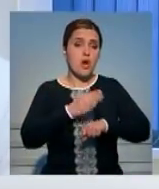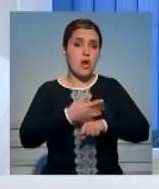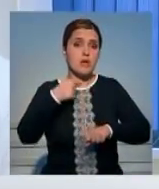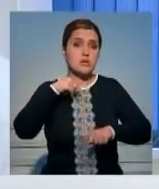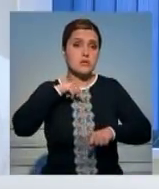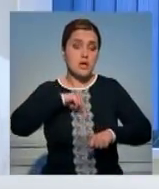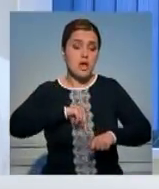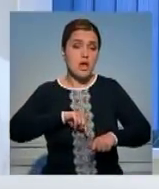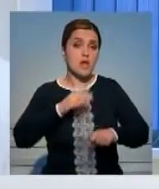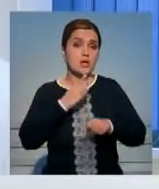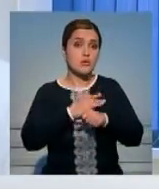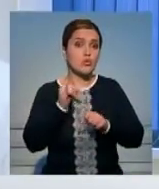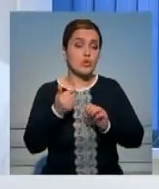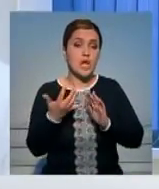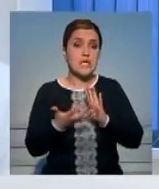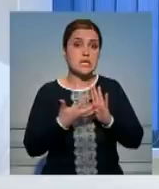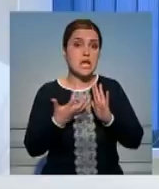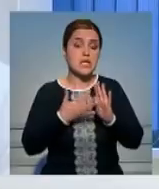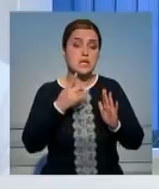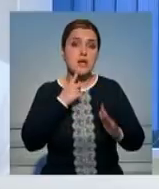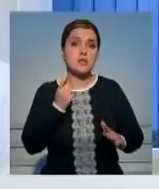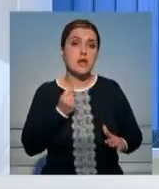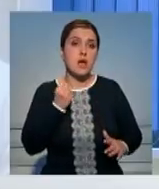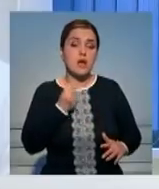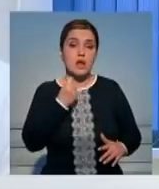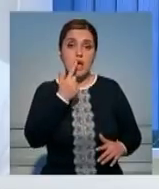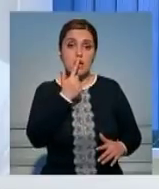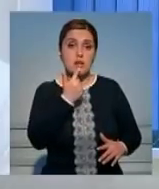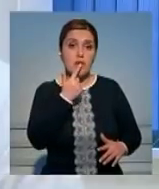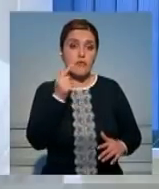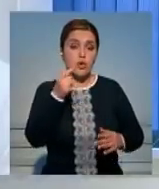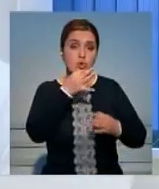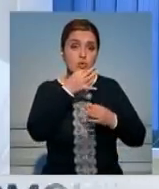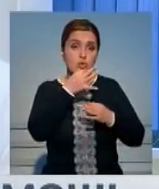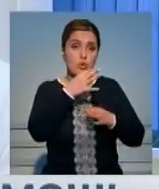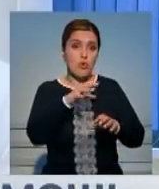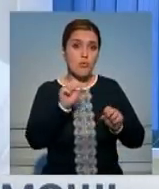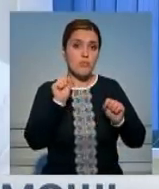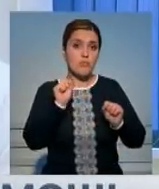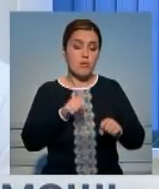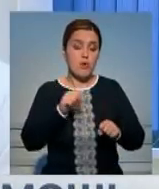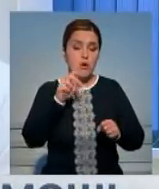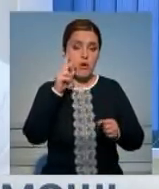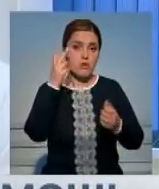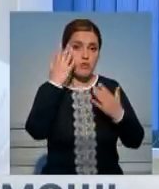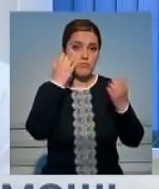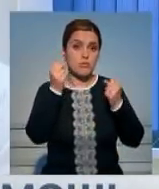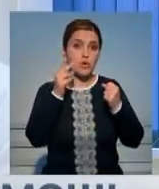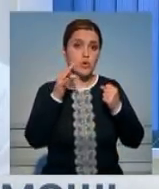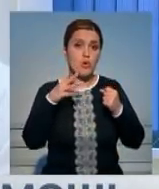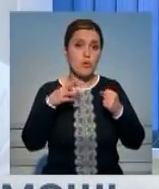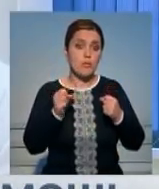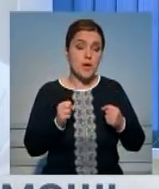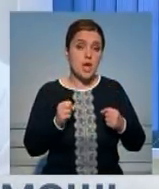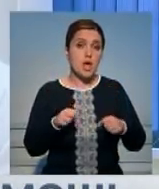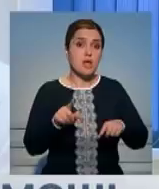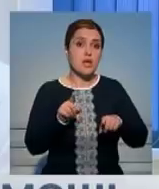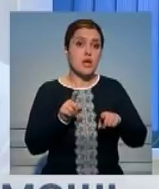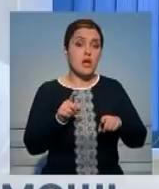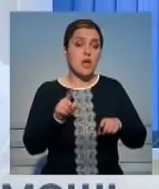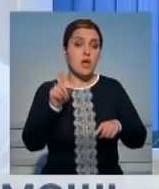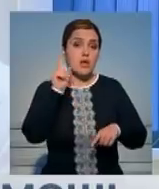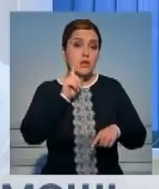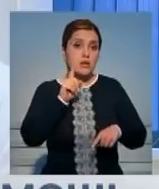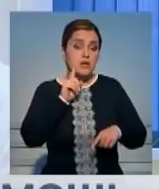Это болезнь, при которой недостаток сахара в крови такой, что в любой момент Шахназар может впасть в кому. Пока избежать ее удается за